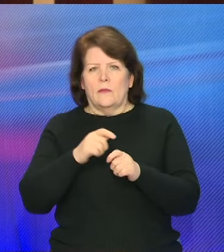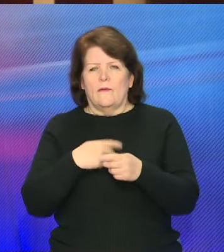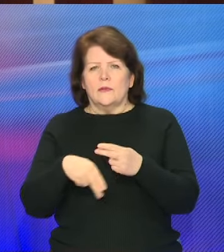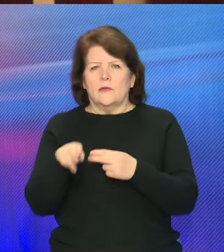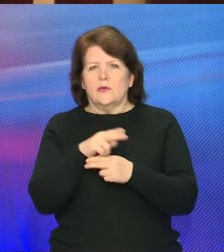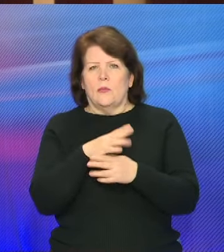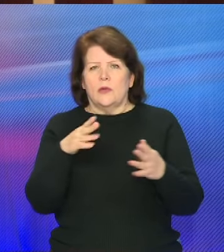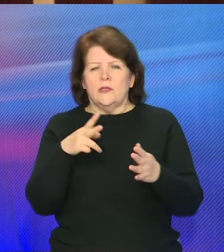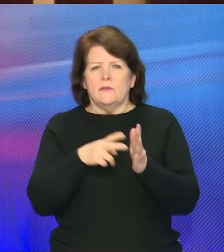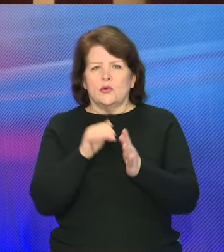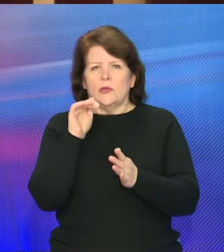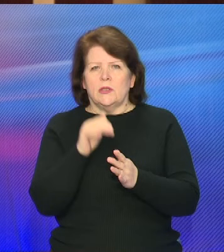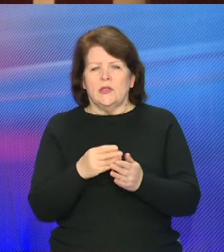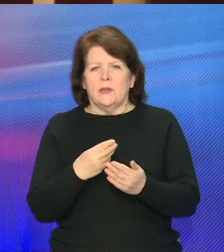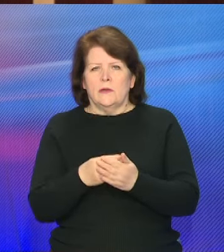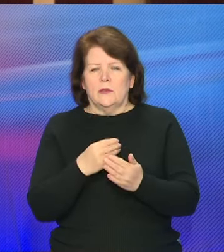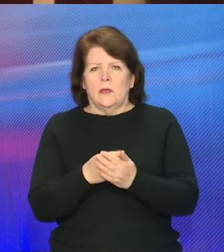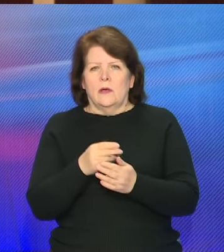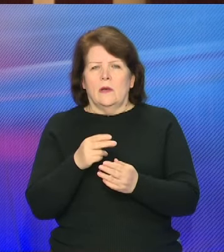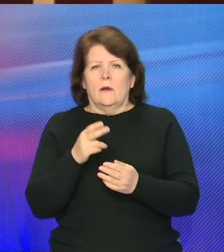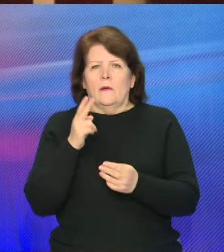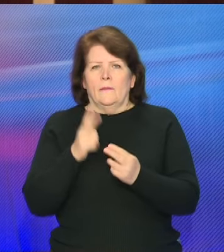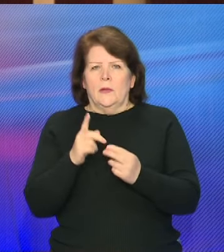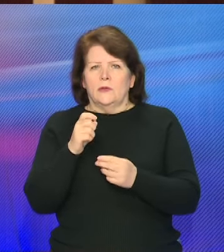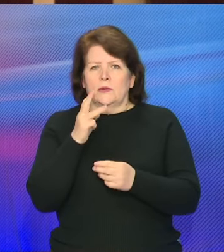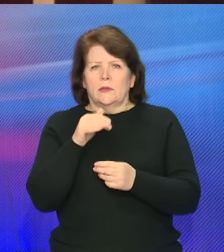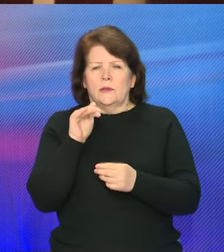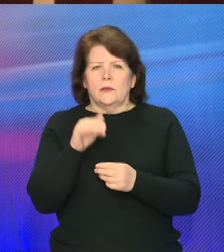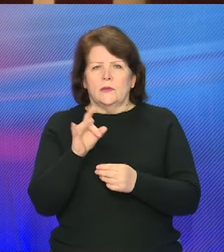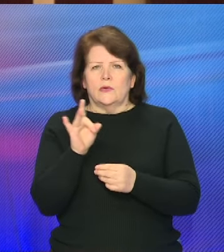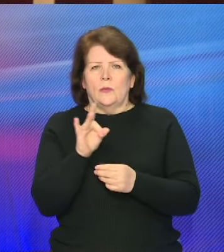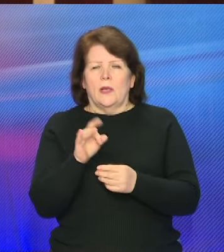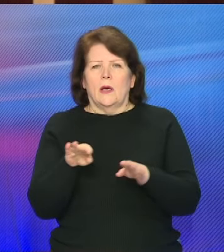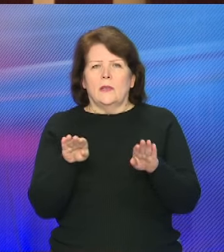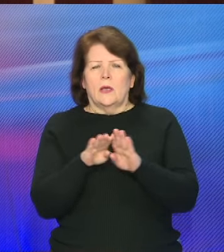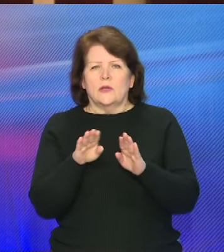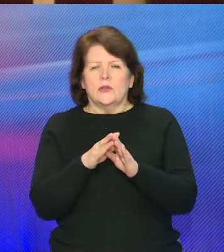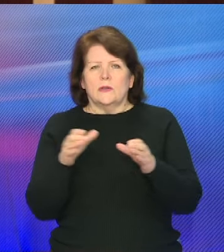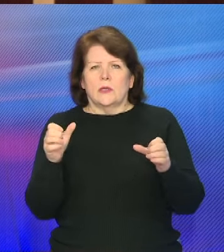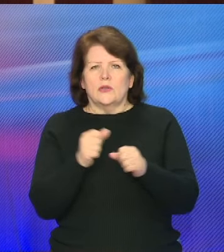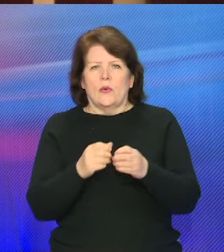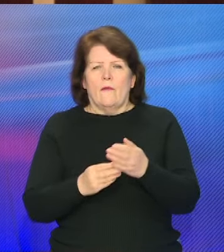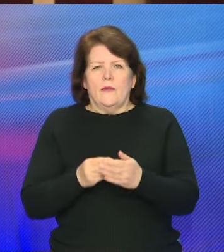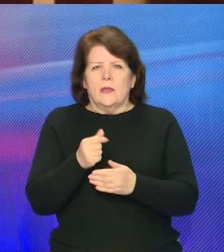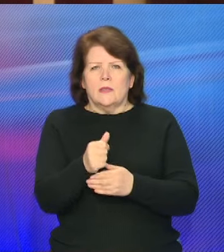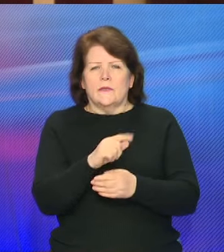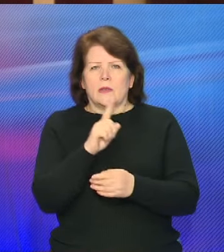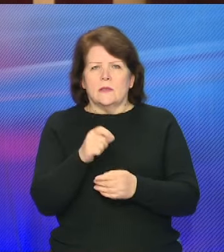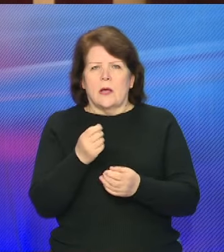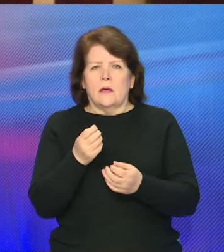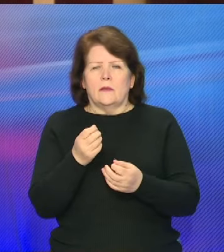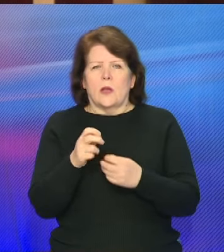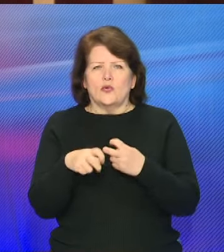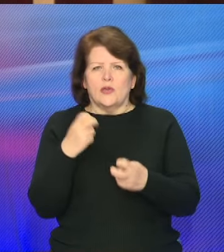государственных средств, предотвращена выплата 130 тысяч рублей, а также сокращено финансирование за допущенные